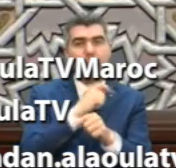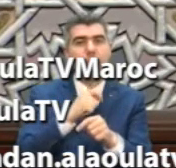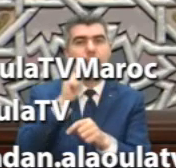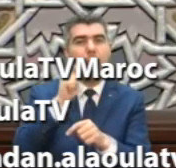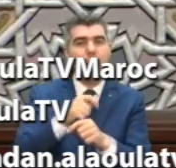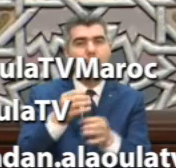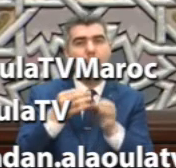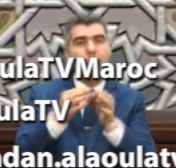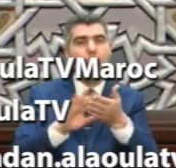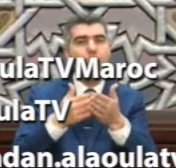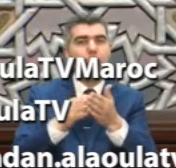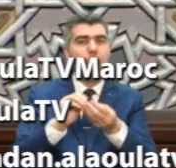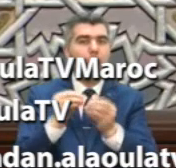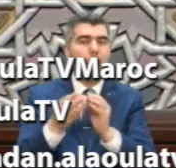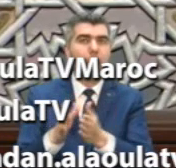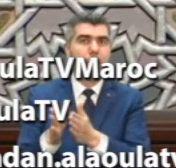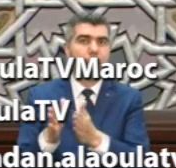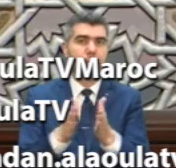والتنمية.